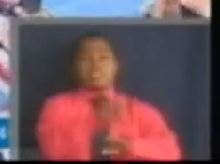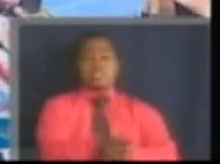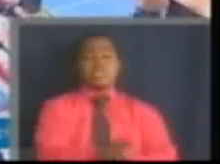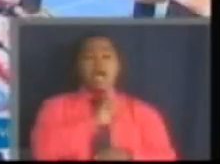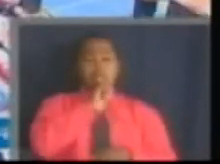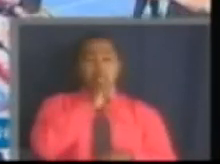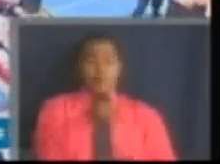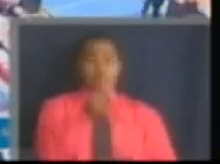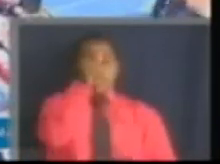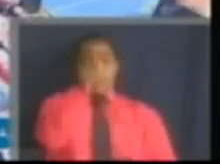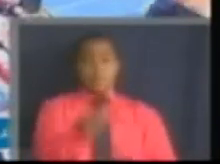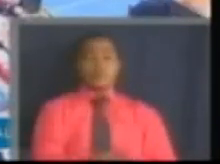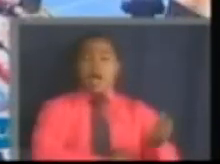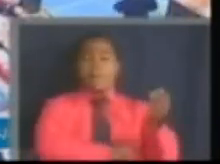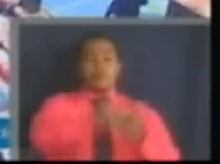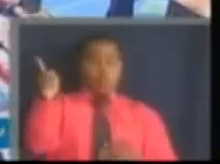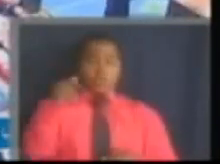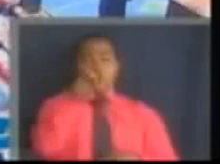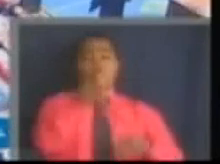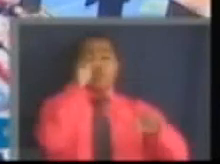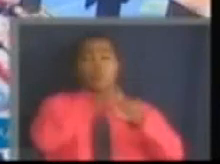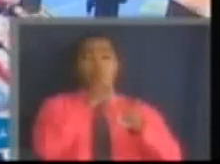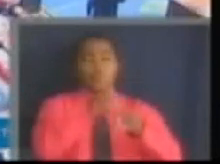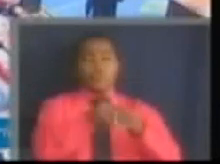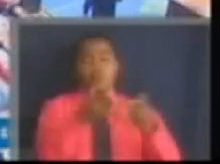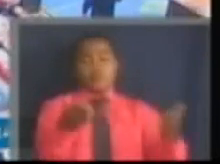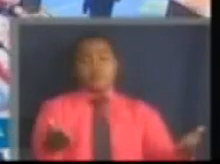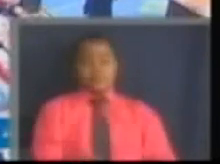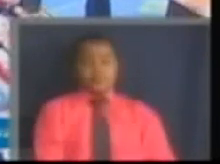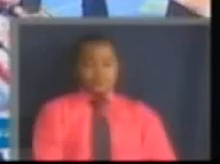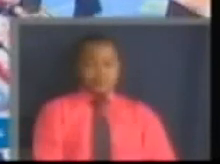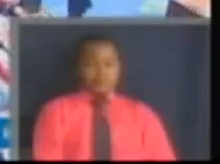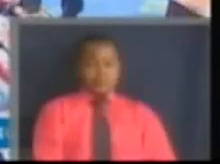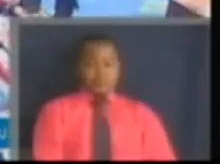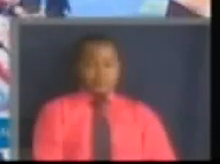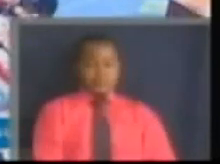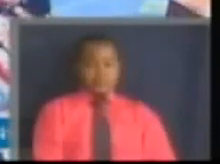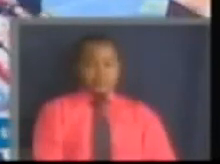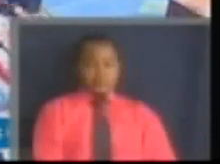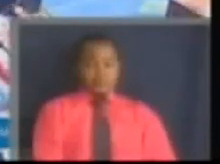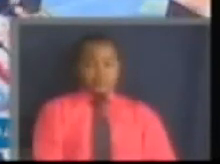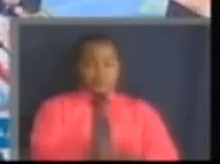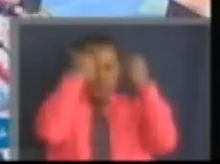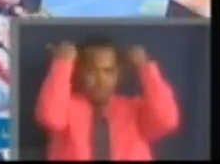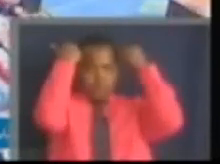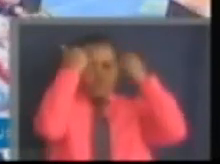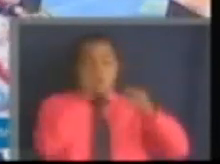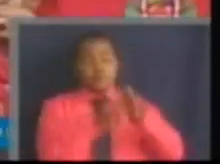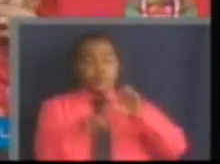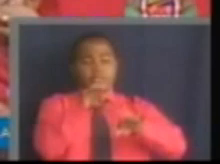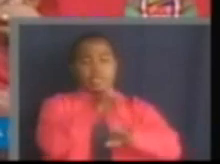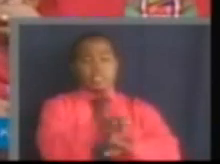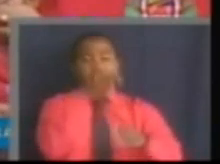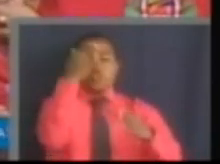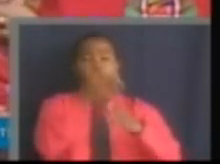bunge maalum amtoe mara moja mjumbe huyo nje asihudhurie kikao cha kamati cha siku hiyo. Mheshimiwa mwenyekiti, uzoefu